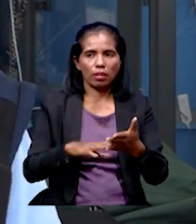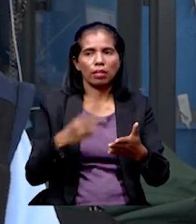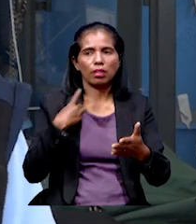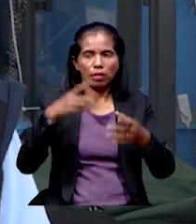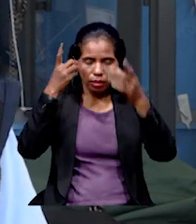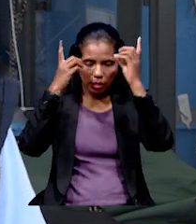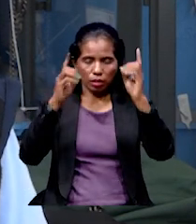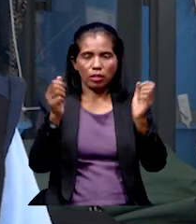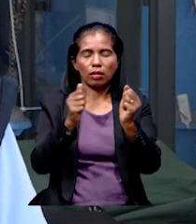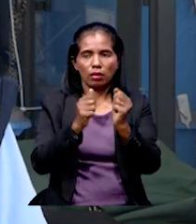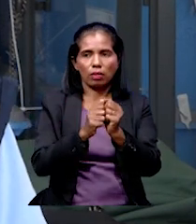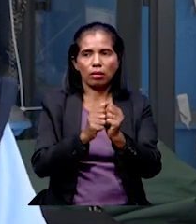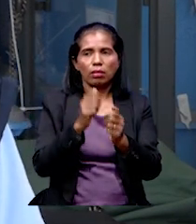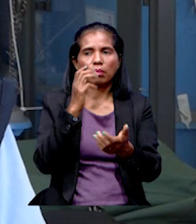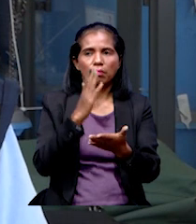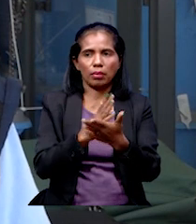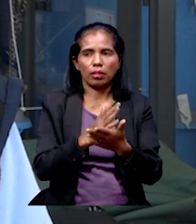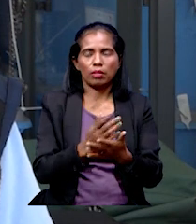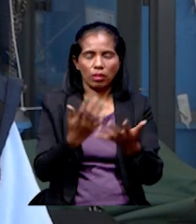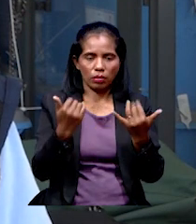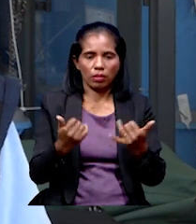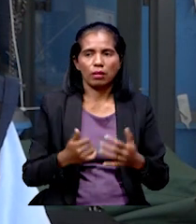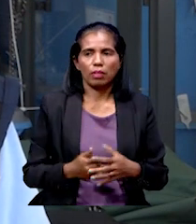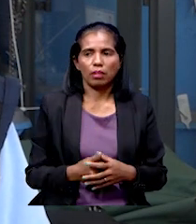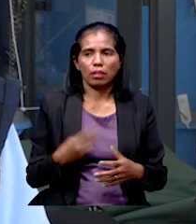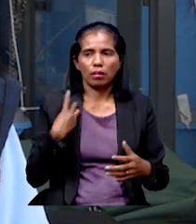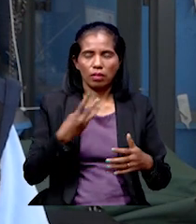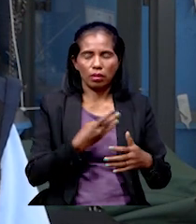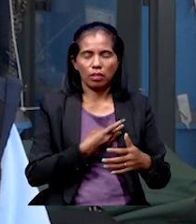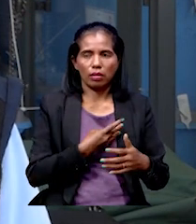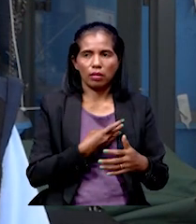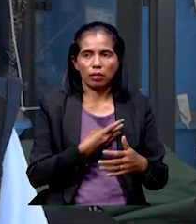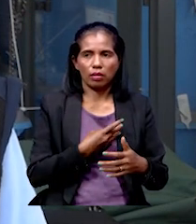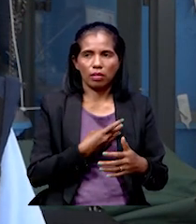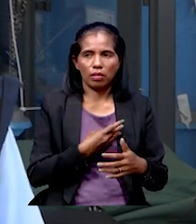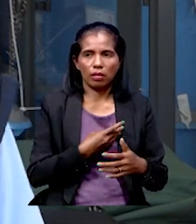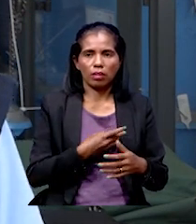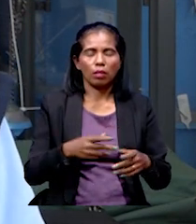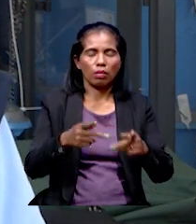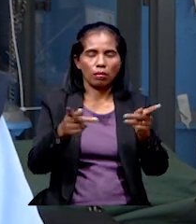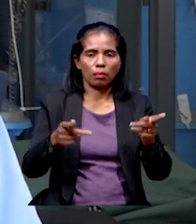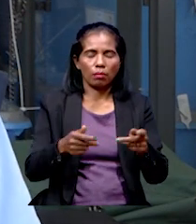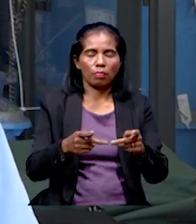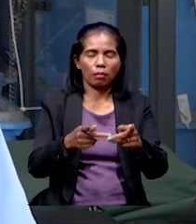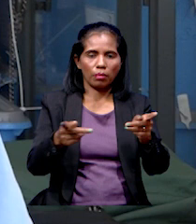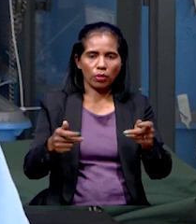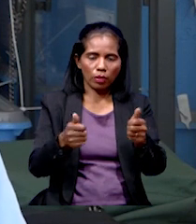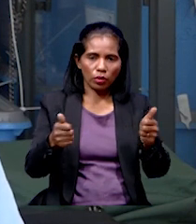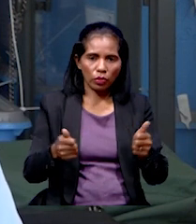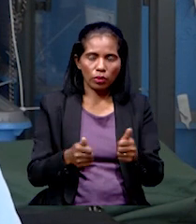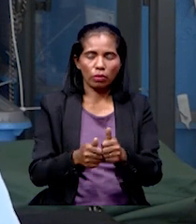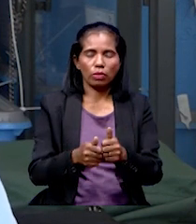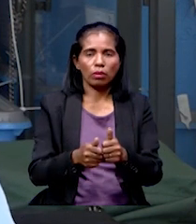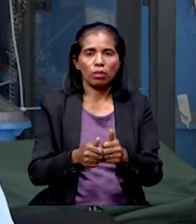ofis kajian. Kita parah. Tu orang nene ya pemilu je pos itu lumak taman. Pos taman tamana